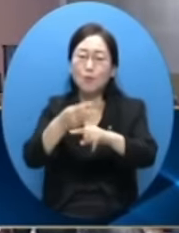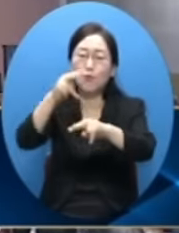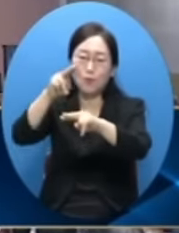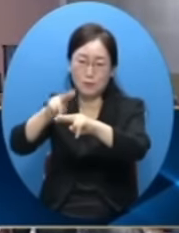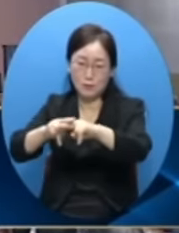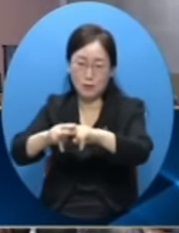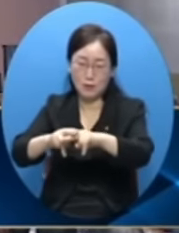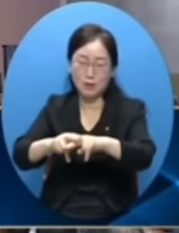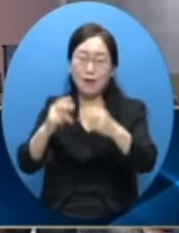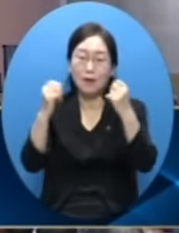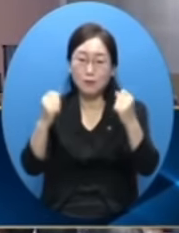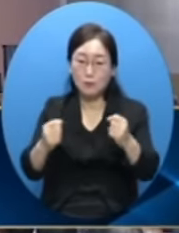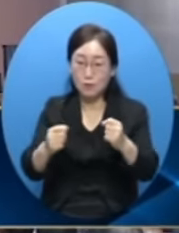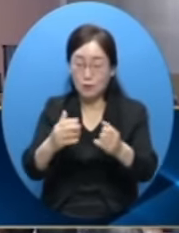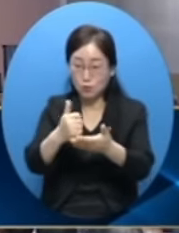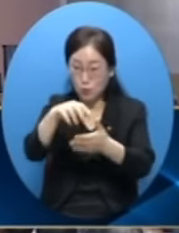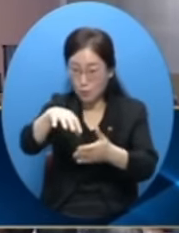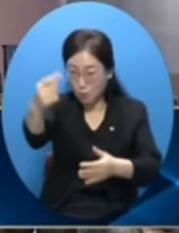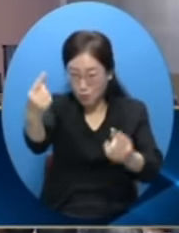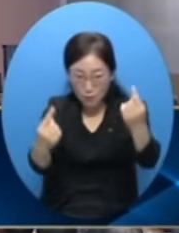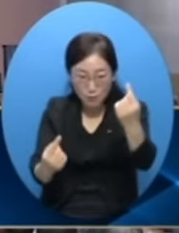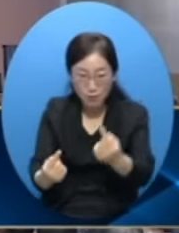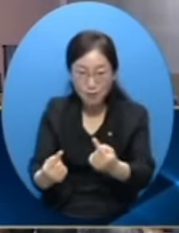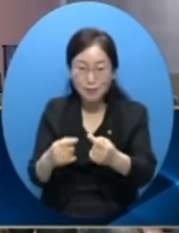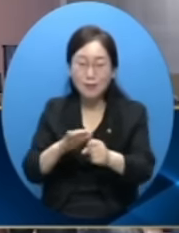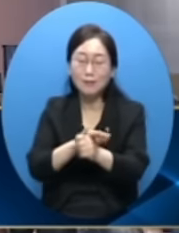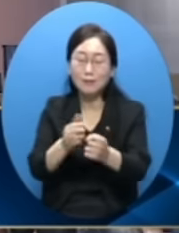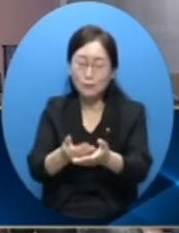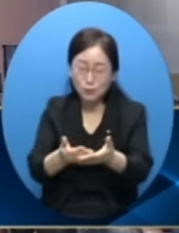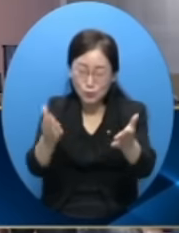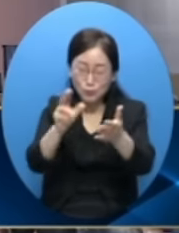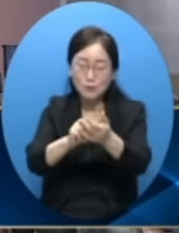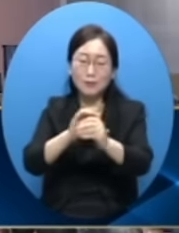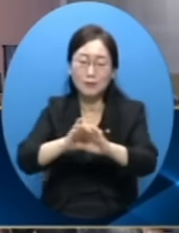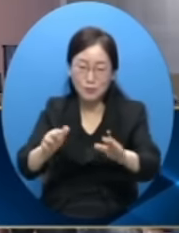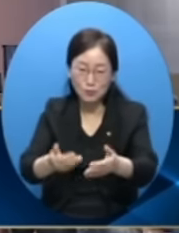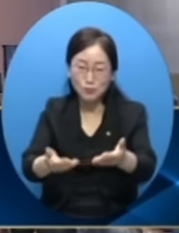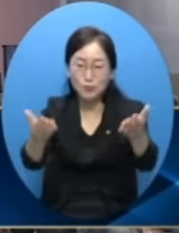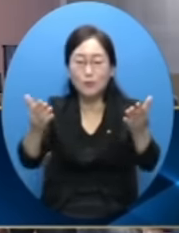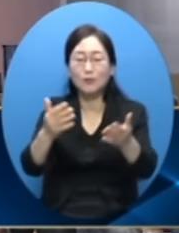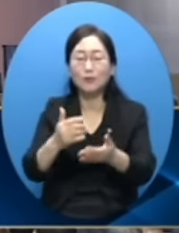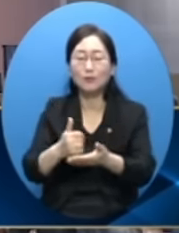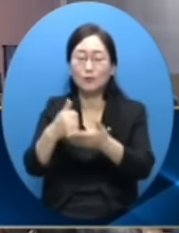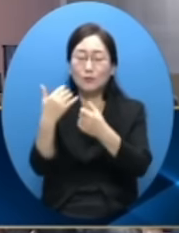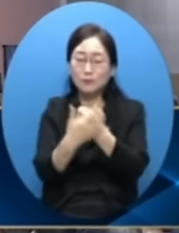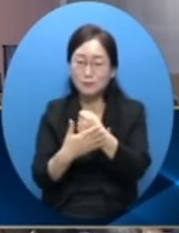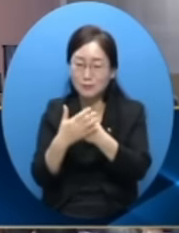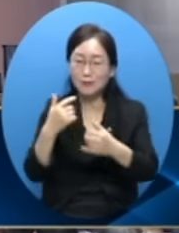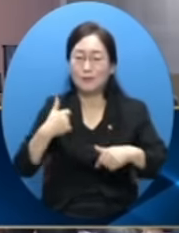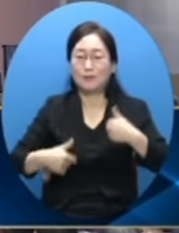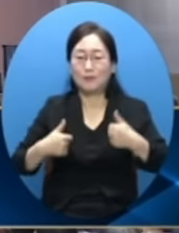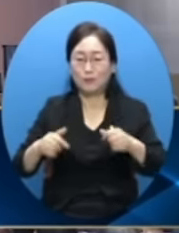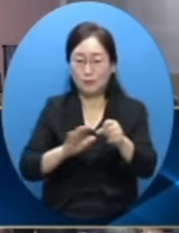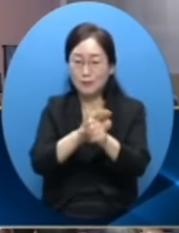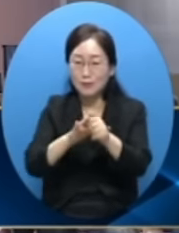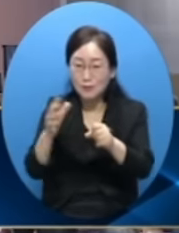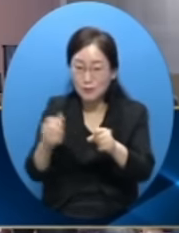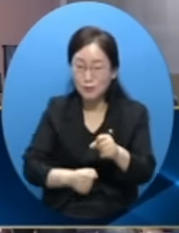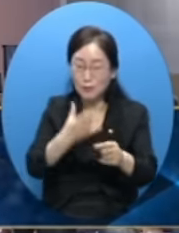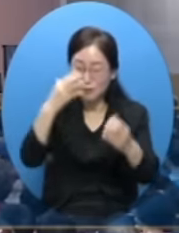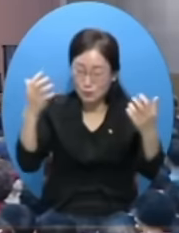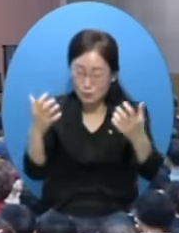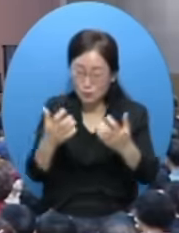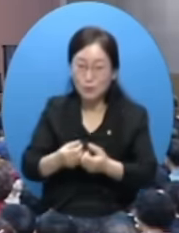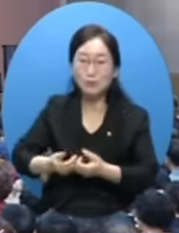나오는 모든 자들을 사랑으로 품어주시고 모든 문제를 해결해 주시고 주님의 은혜로 기쁨으로 사랑으로 충만하게